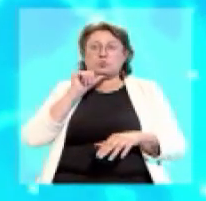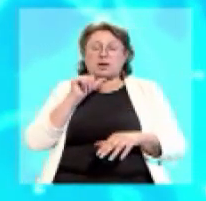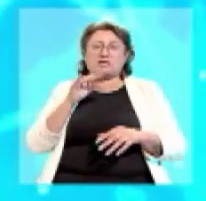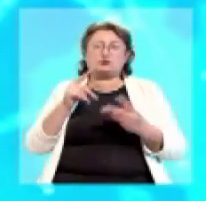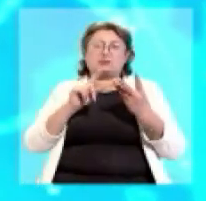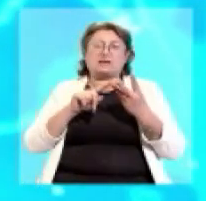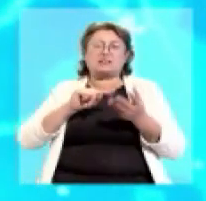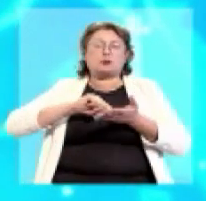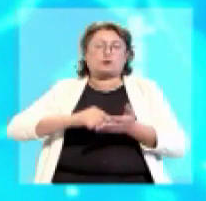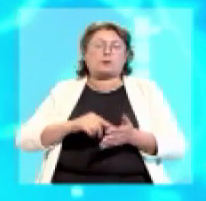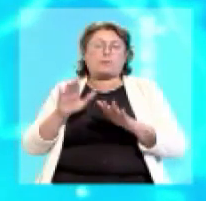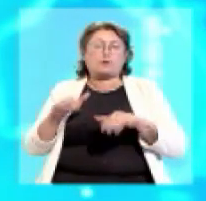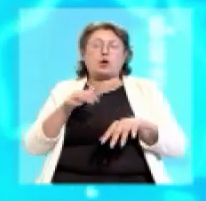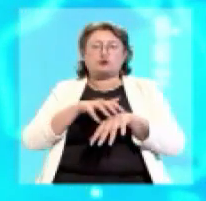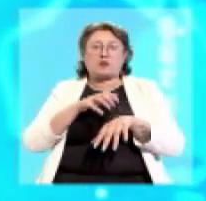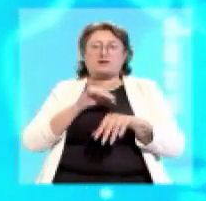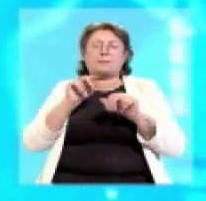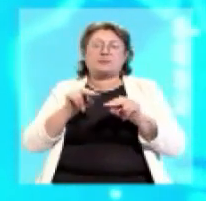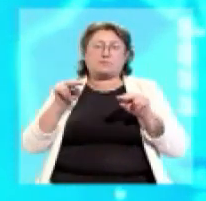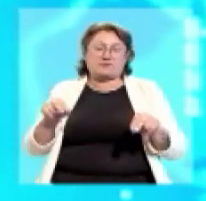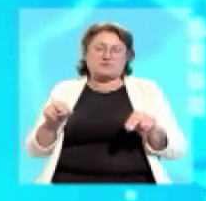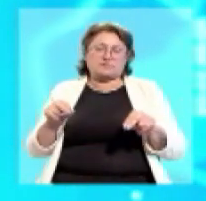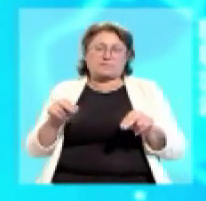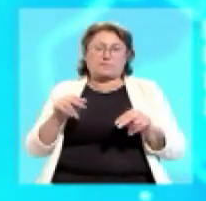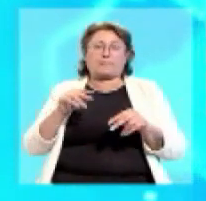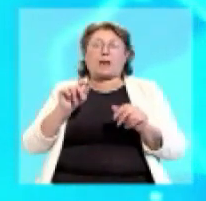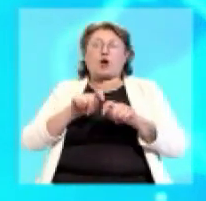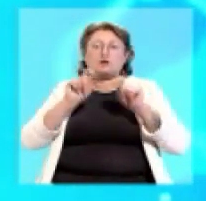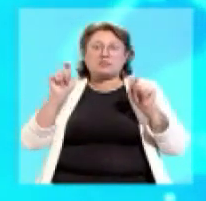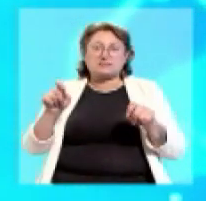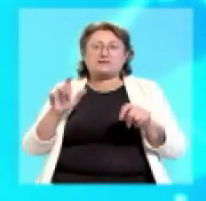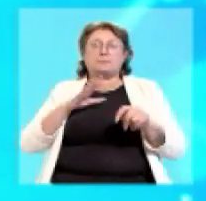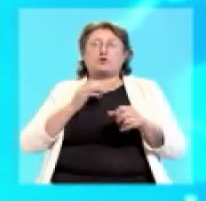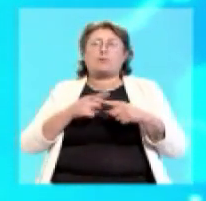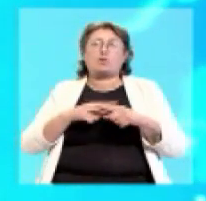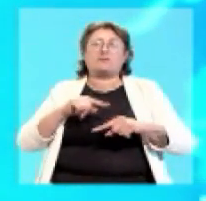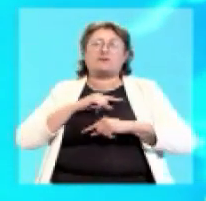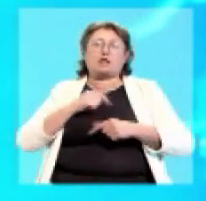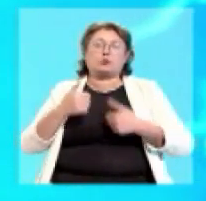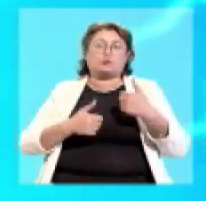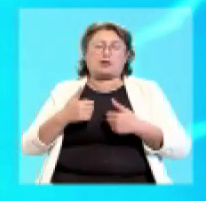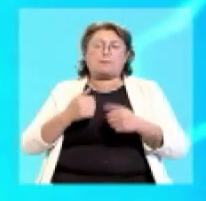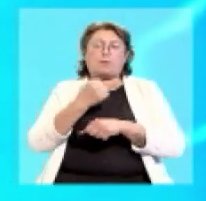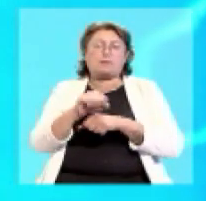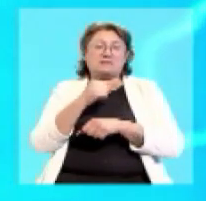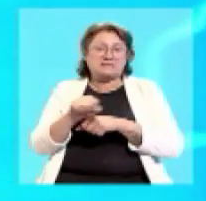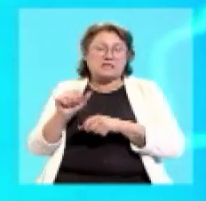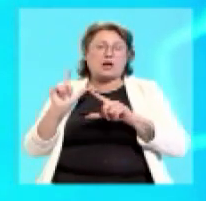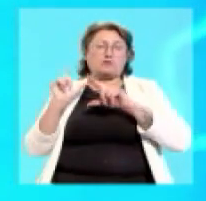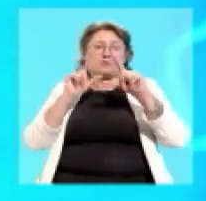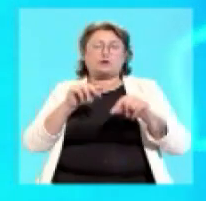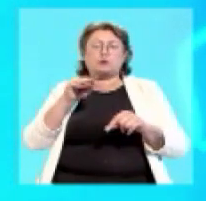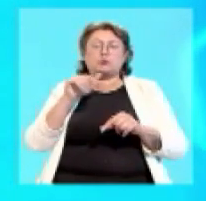стал третьей точкой после Кокшетау и Петропавловска. Помимо открытия состоялся полуфинал турнира, победители которого